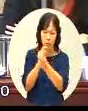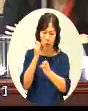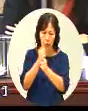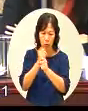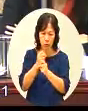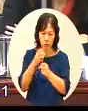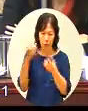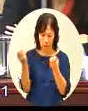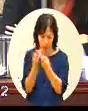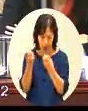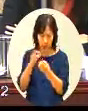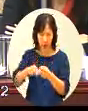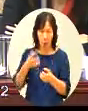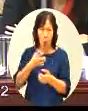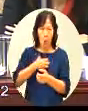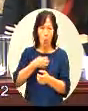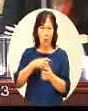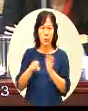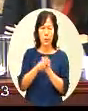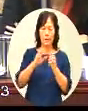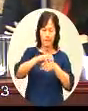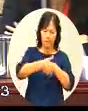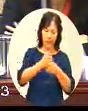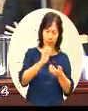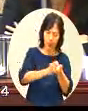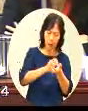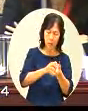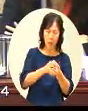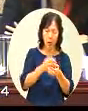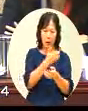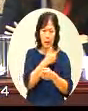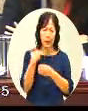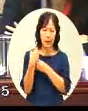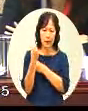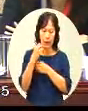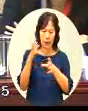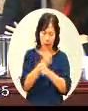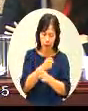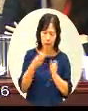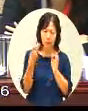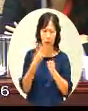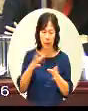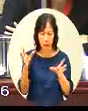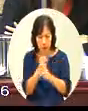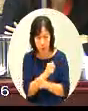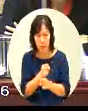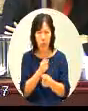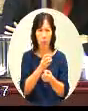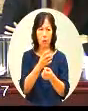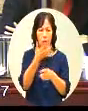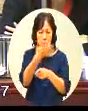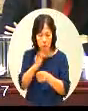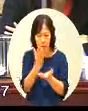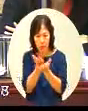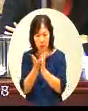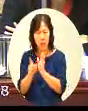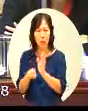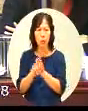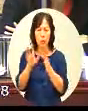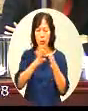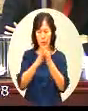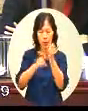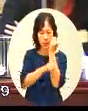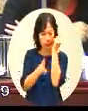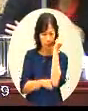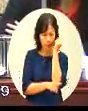个发生，职灾的发生可能包括医疗失能、死亡甚至失踪，如果能够把这些的相关的法律的条